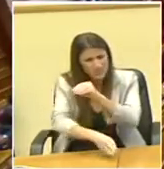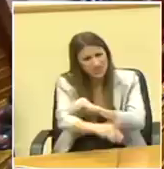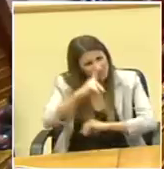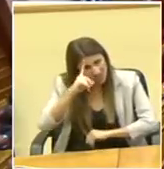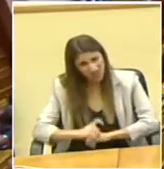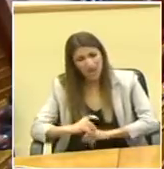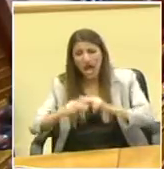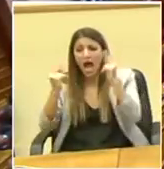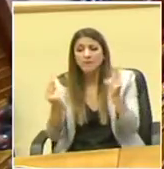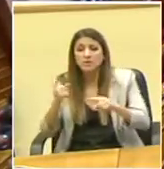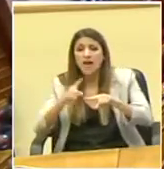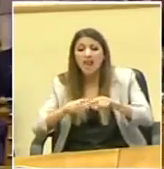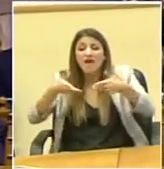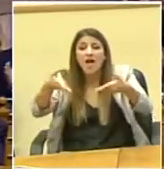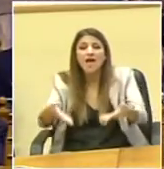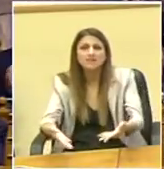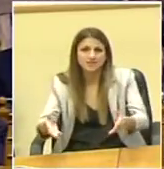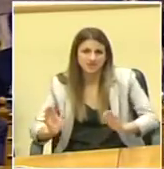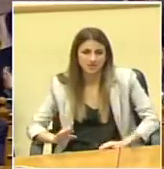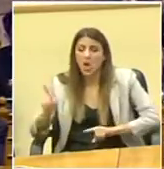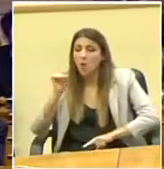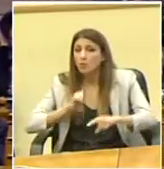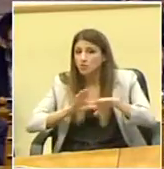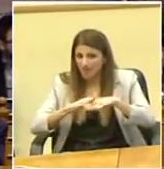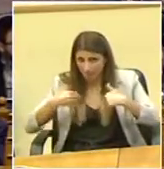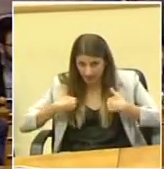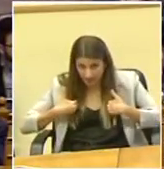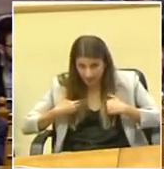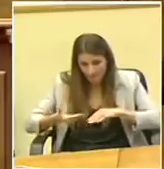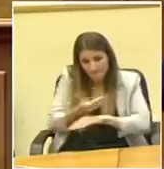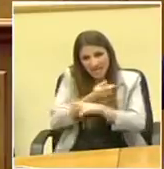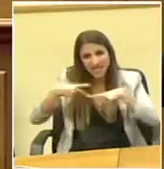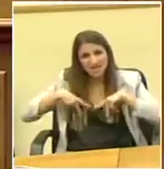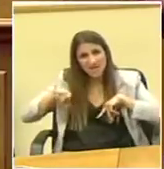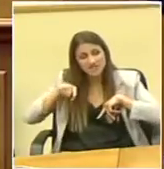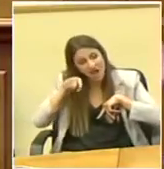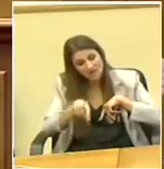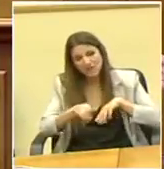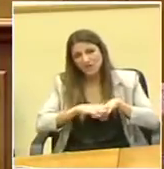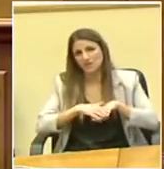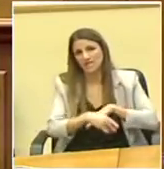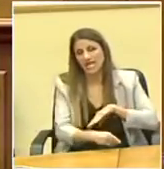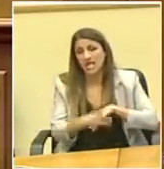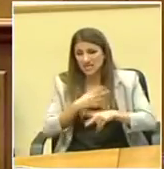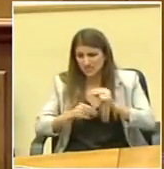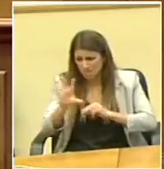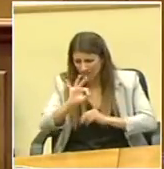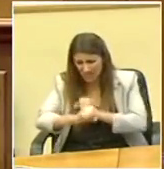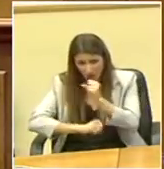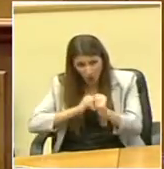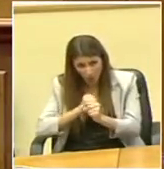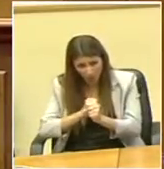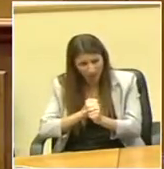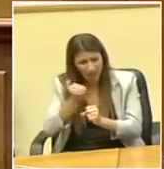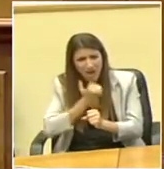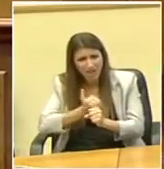ήταν αυτή η Ελλάδα αν είχατε φτιάξει ένα αναπτυξιακό σχέδιο. Να μην το συζητήσουμε αυτό για τα 50 χρόνια. Οι 6 μήνες κάναν